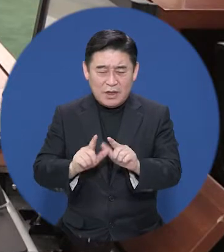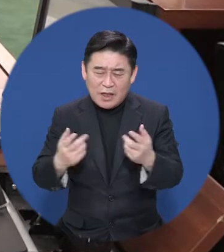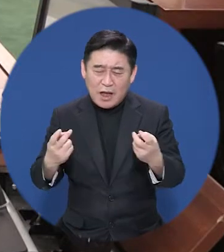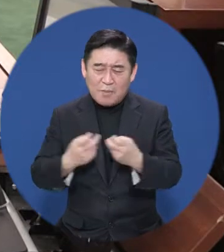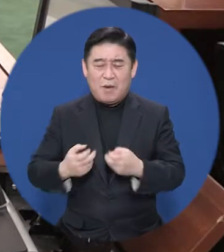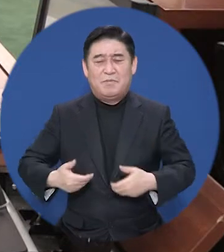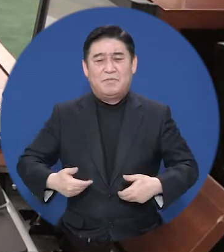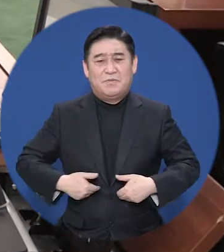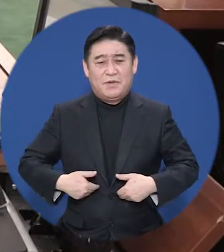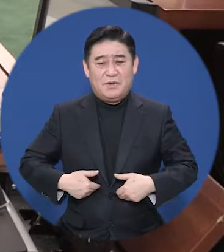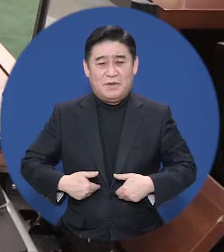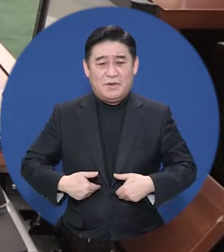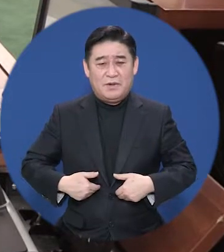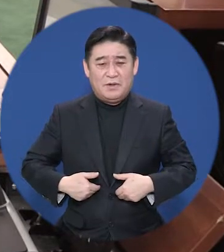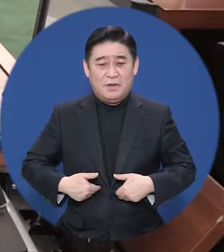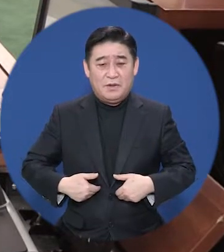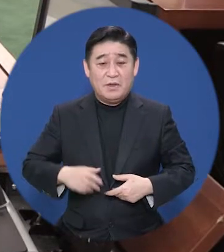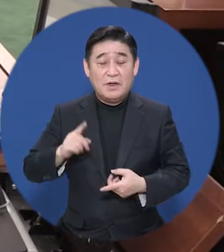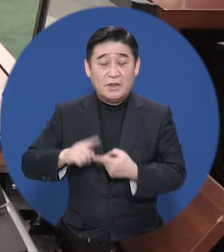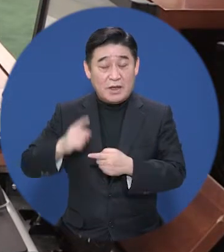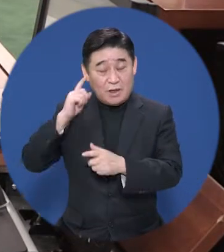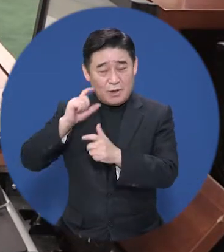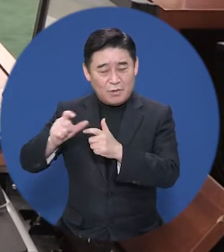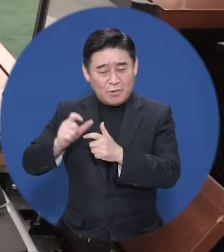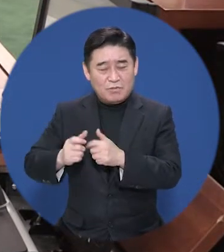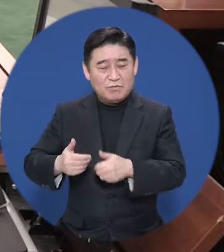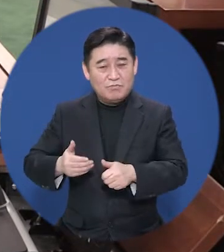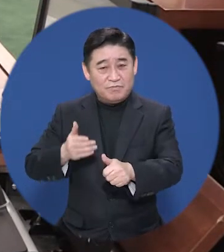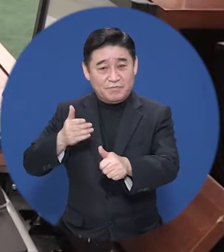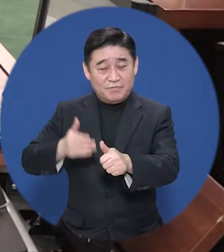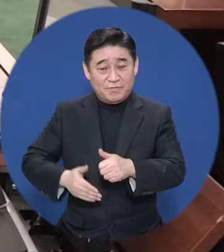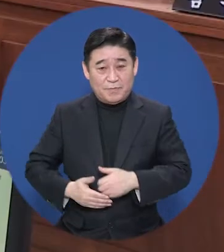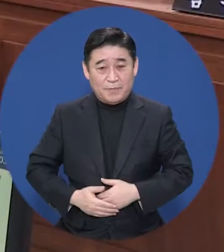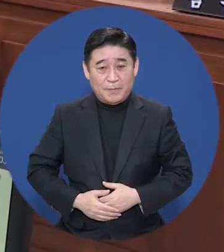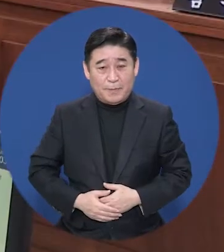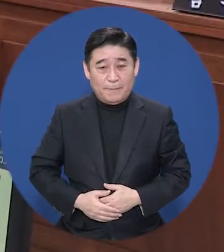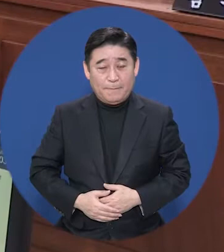것 같습니다. 그 부분에서 예. 좀 고민을 많이 해주셔야 될 것 같아요. 예.